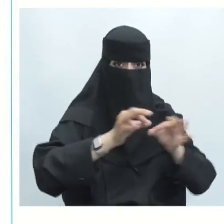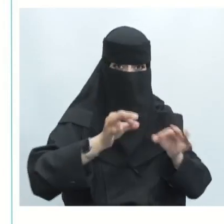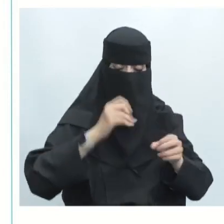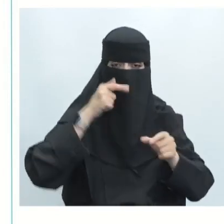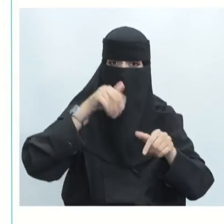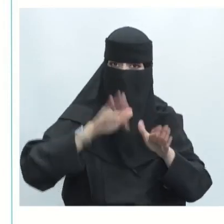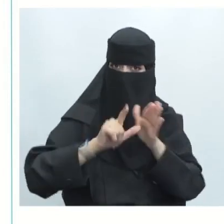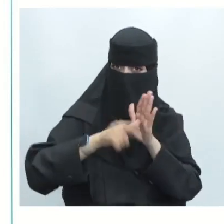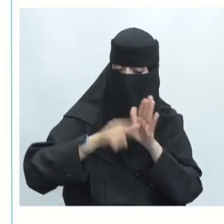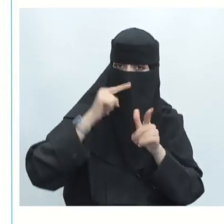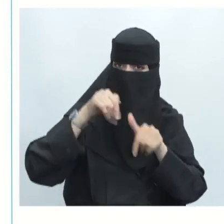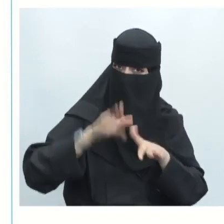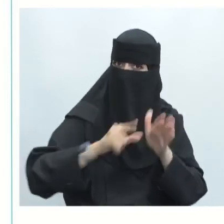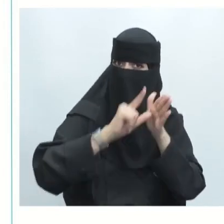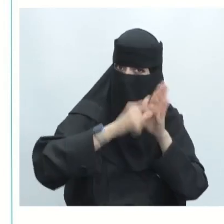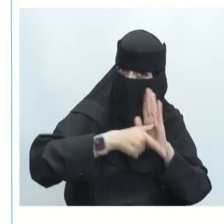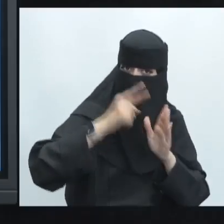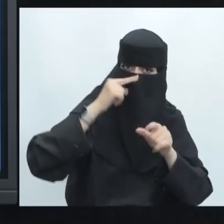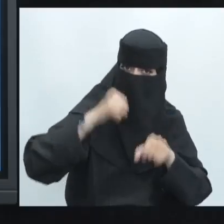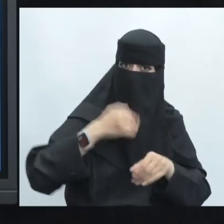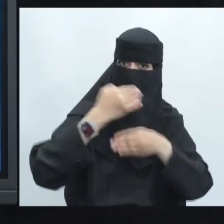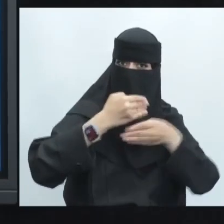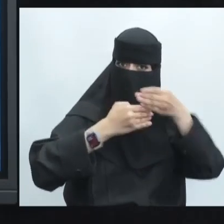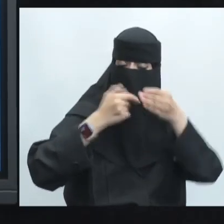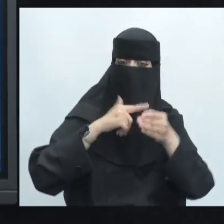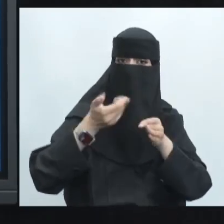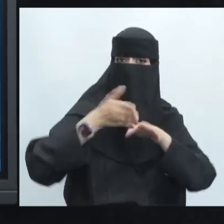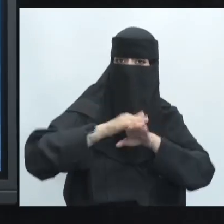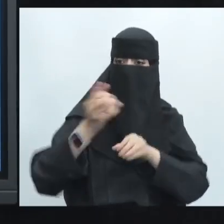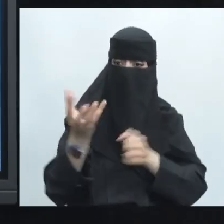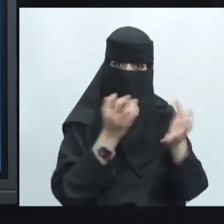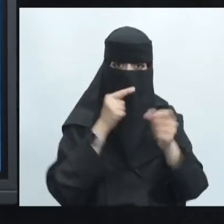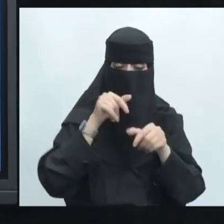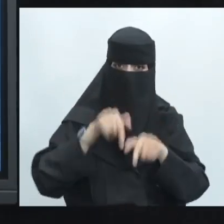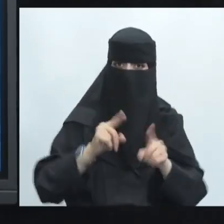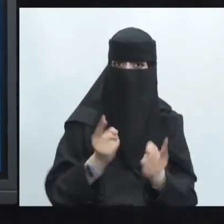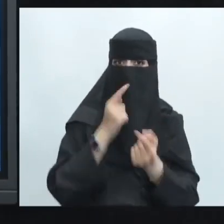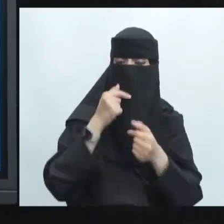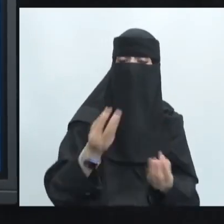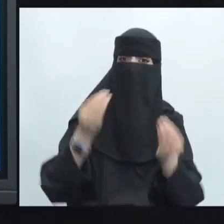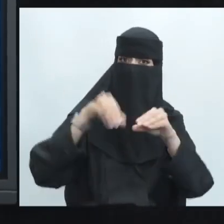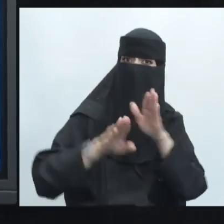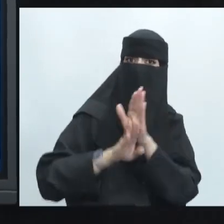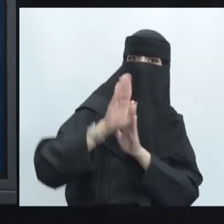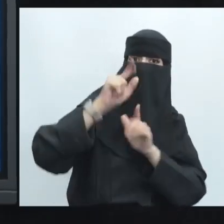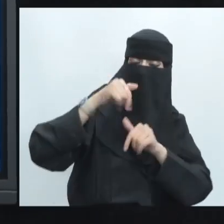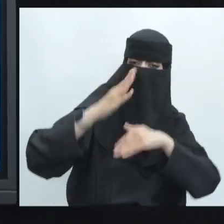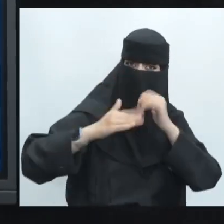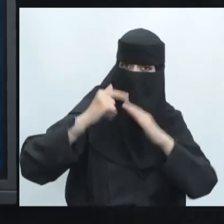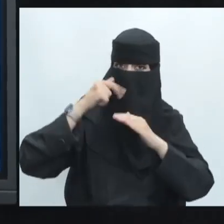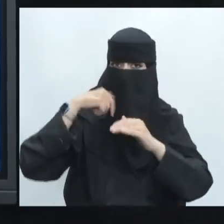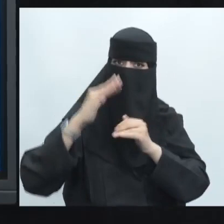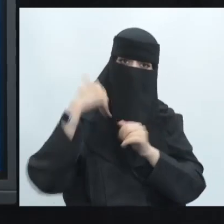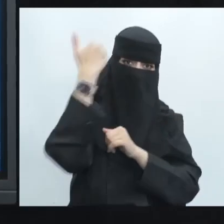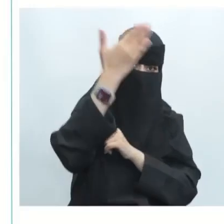نحن علم ان الخطط لابد ان تبنى على الموارد المتاحه وايضا ان يكون فيها طموح للتطور في